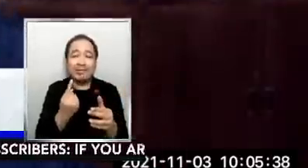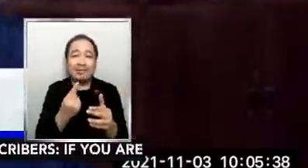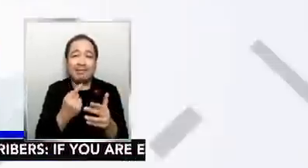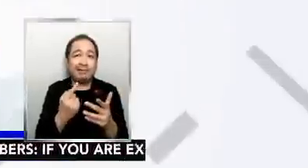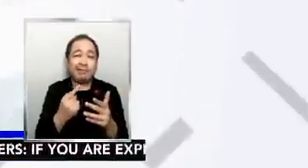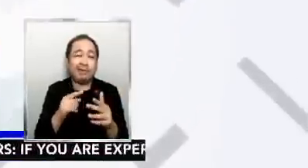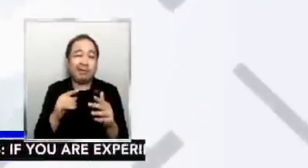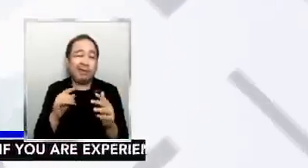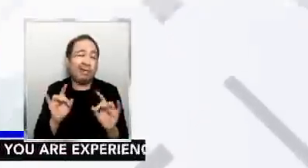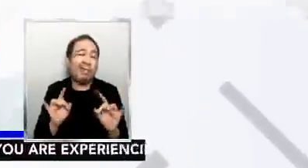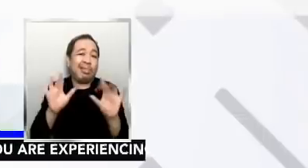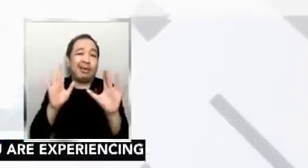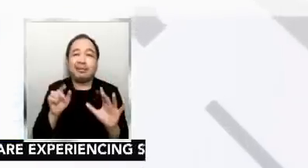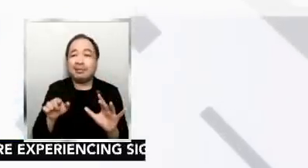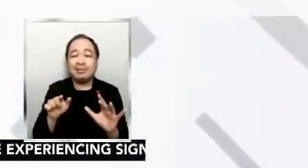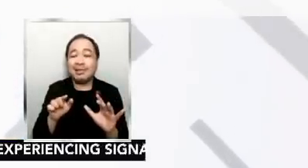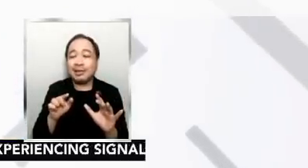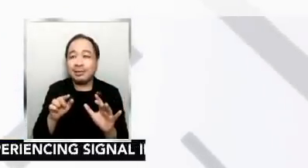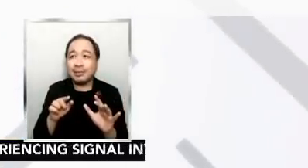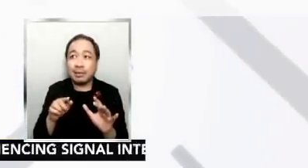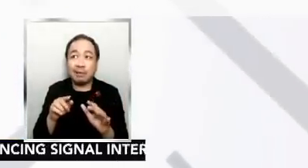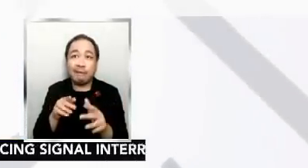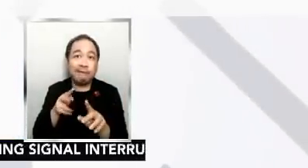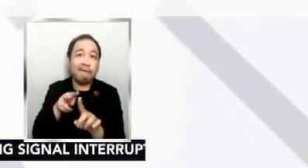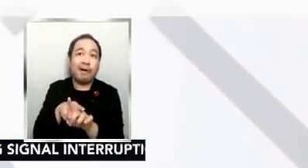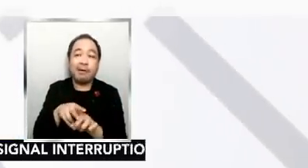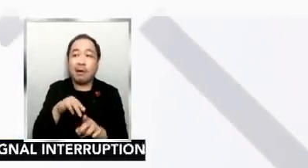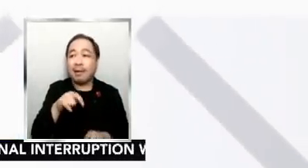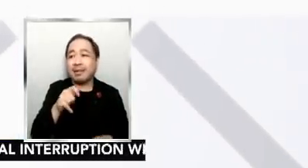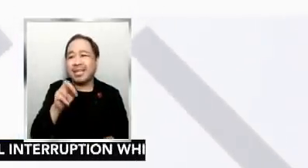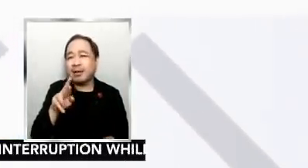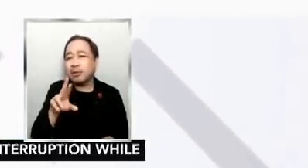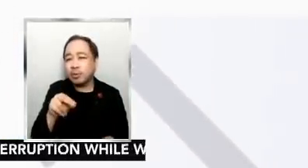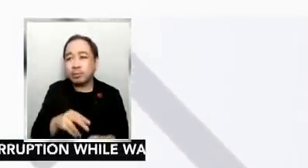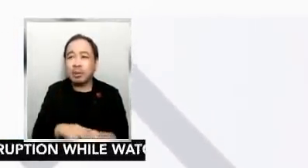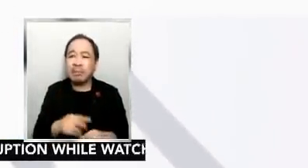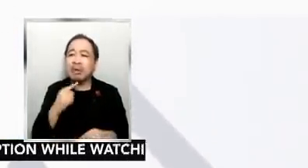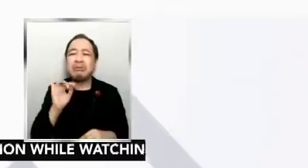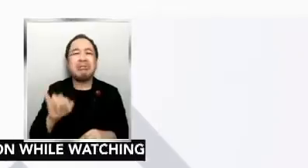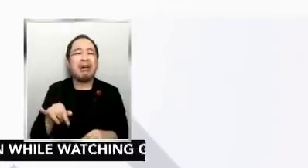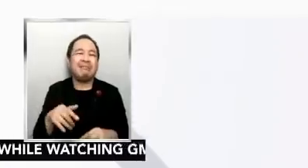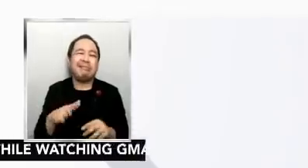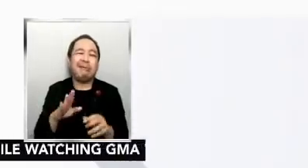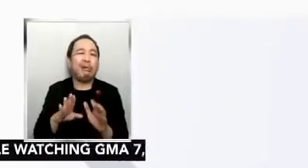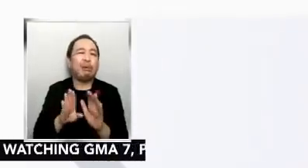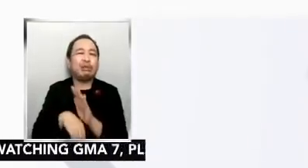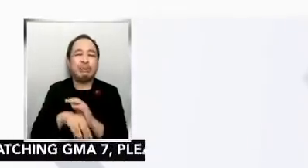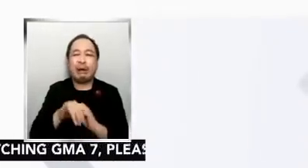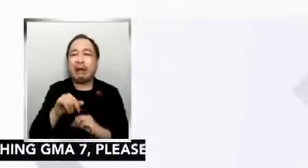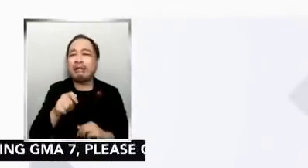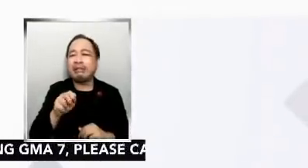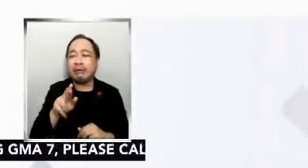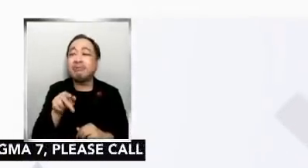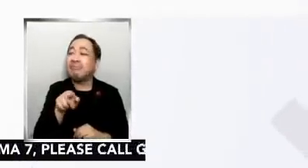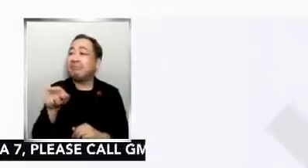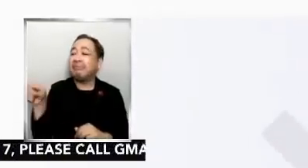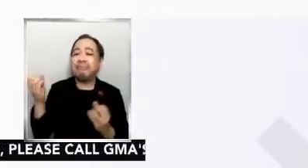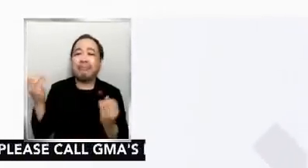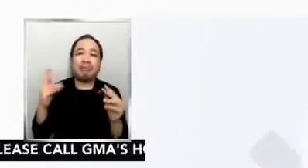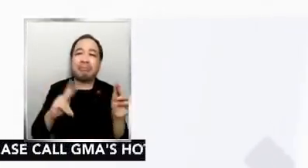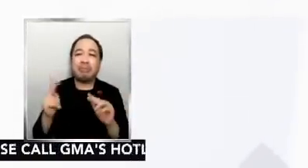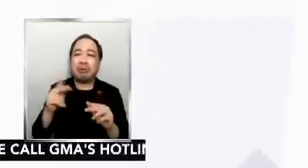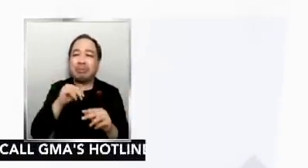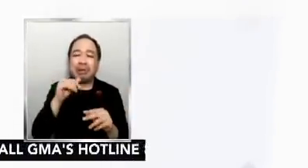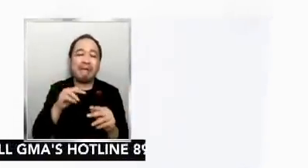return. Kasi pwede rin nating sabihin, income tax return lang naman pala Marami naman hindi nagfa-file niyan. Pero kasi